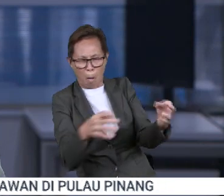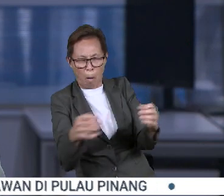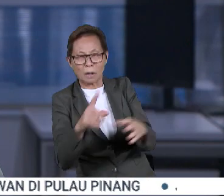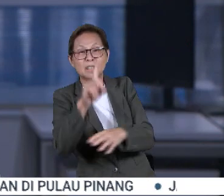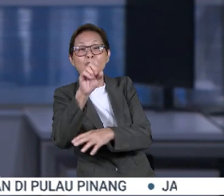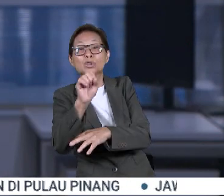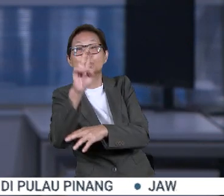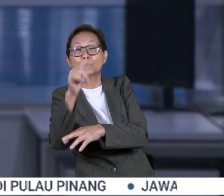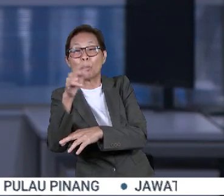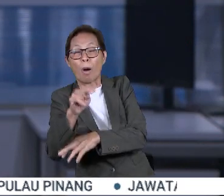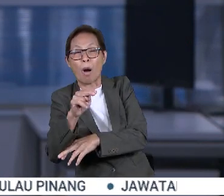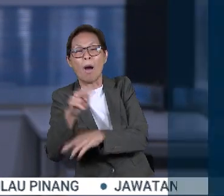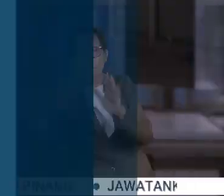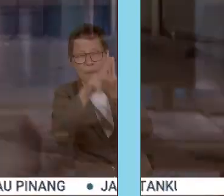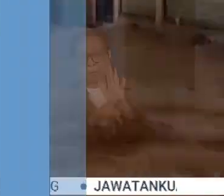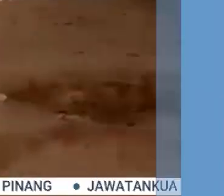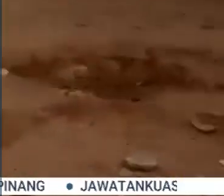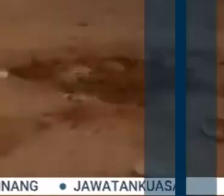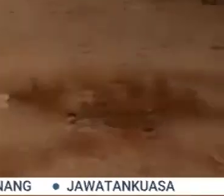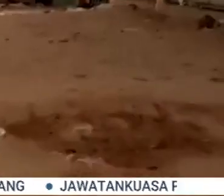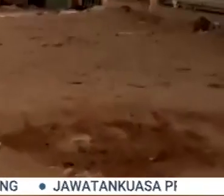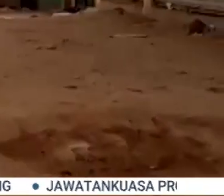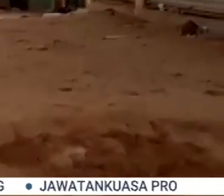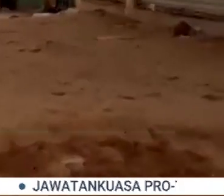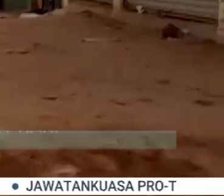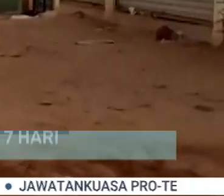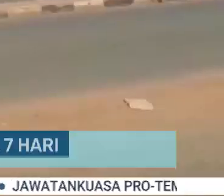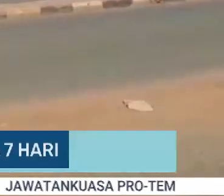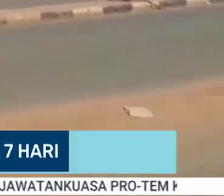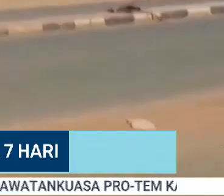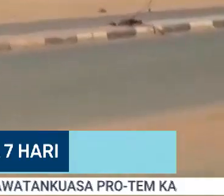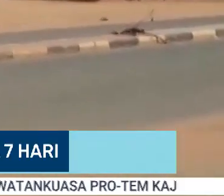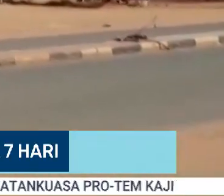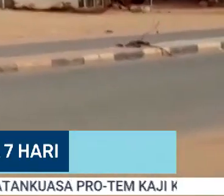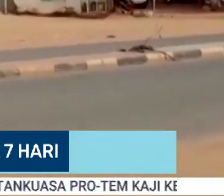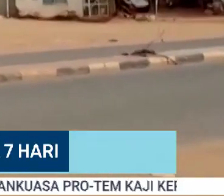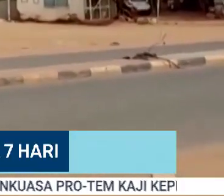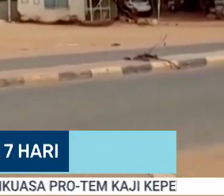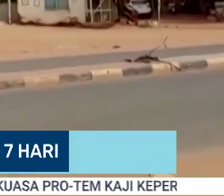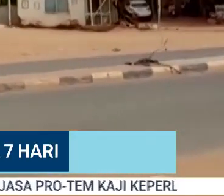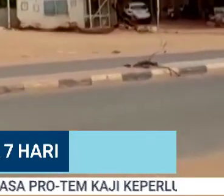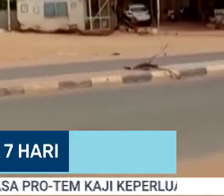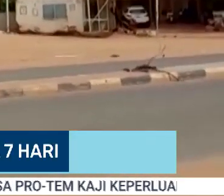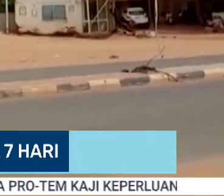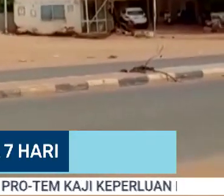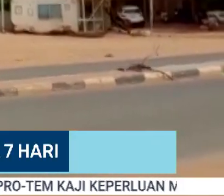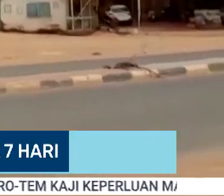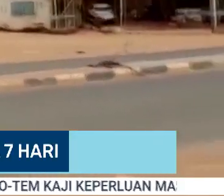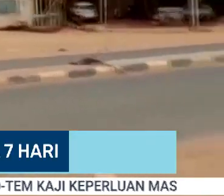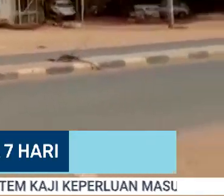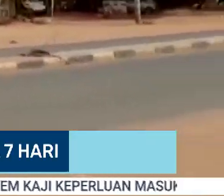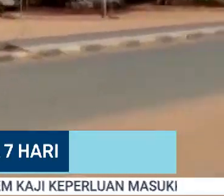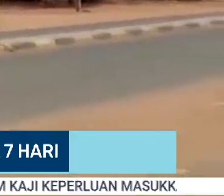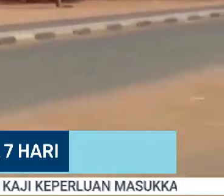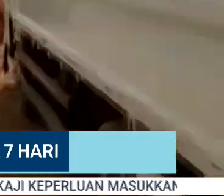provinsi bersetuju melaksanakan gencatan senjata selama 7 hari antara 4 hingga 11 Mei ini terdahulu beberapa